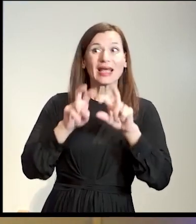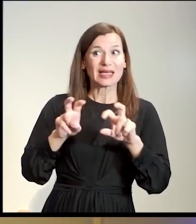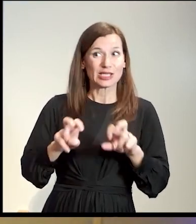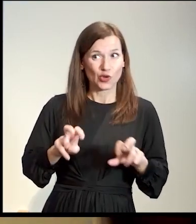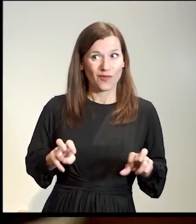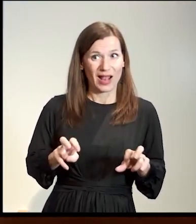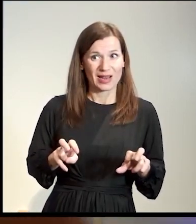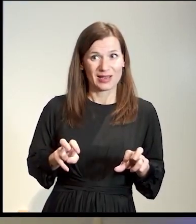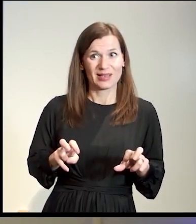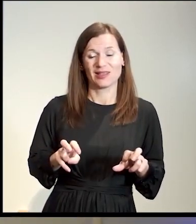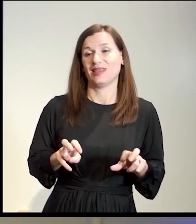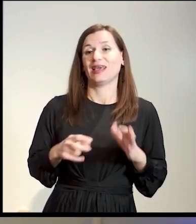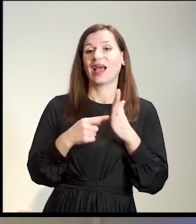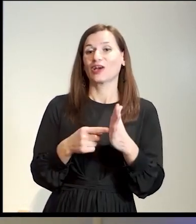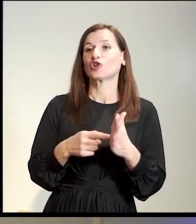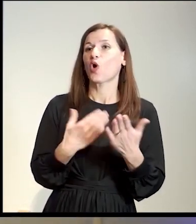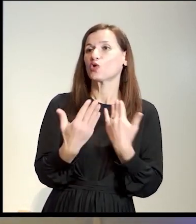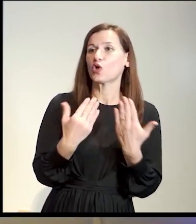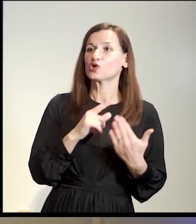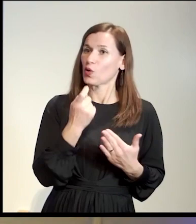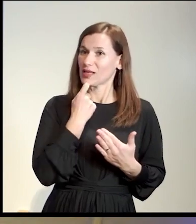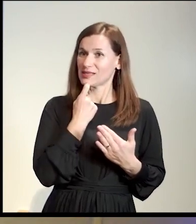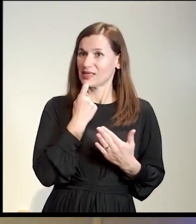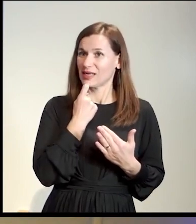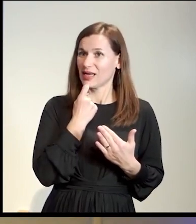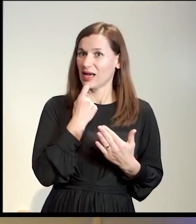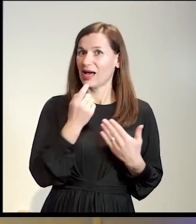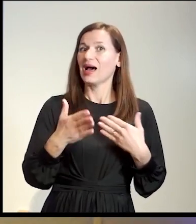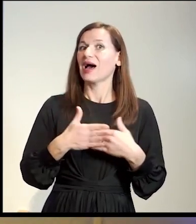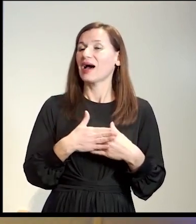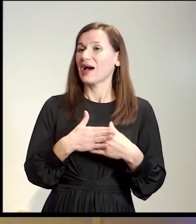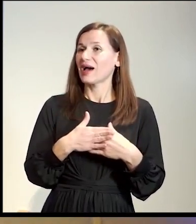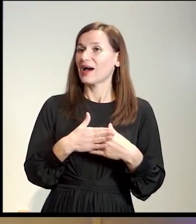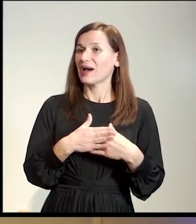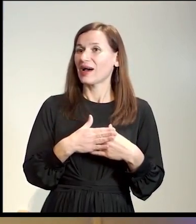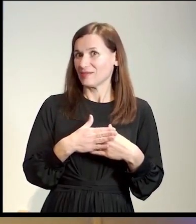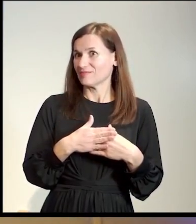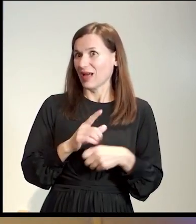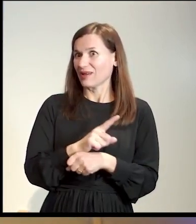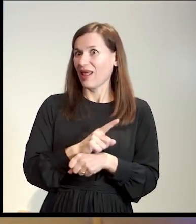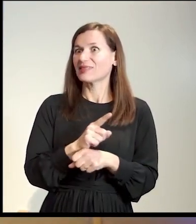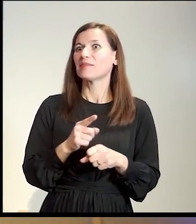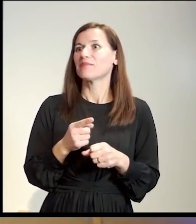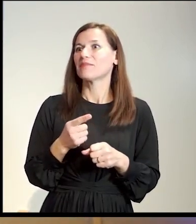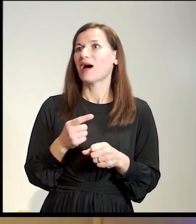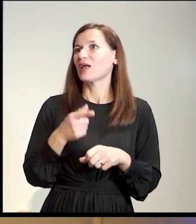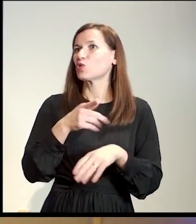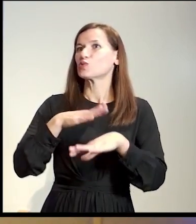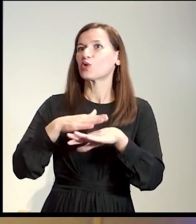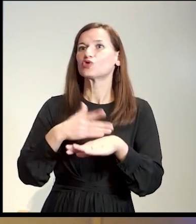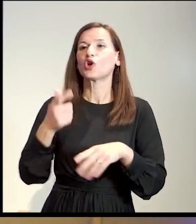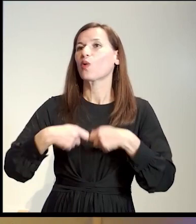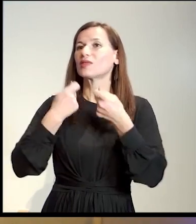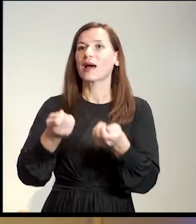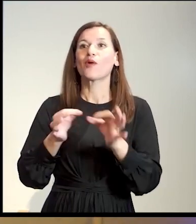naš odnos do jezika, hkrati pa lahko s pomočjo te akcije pošljemo v javnost